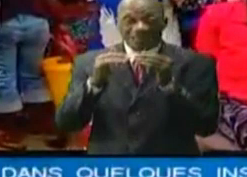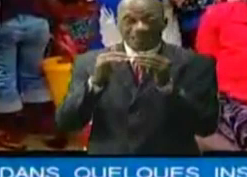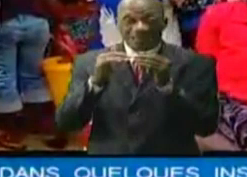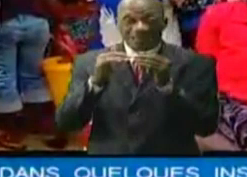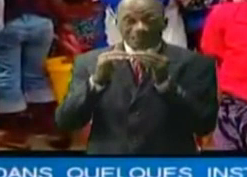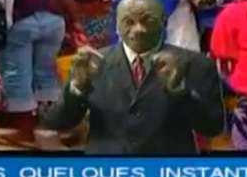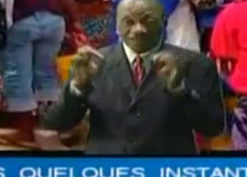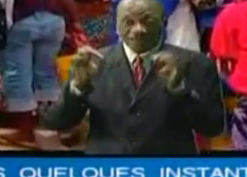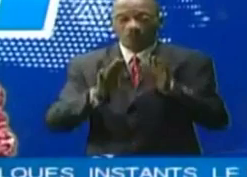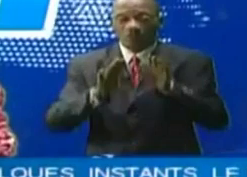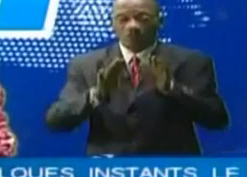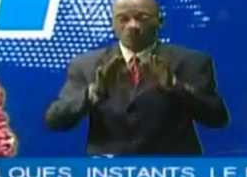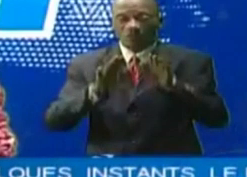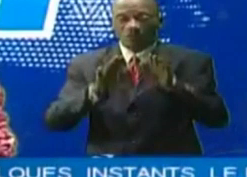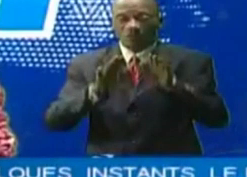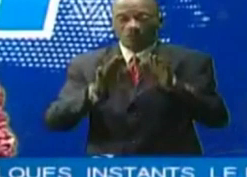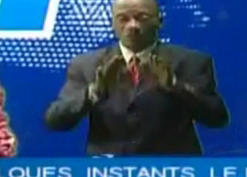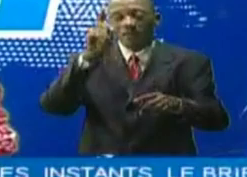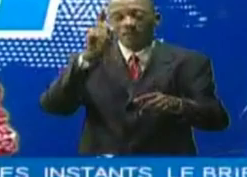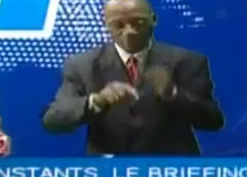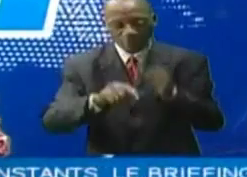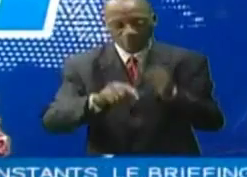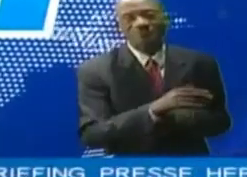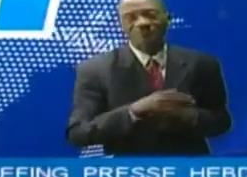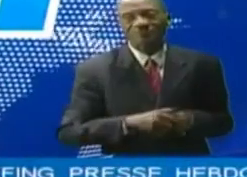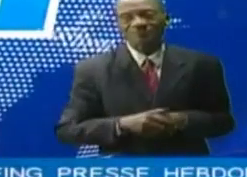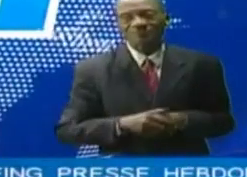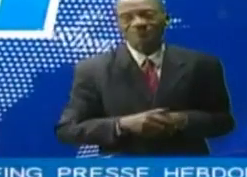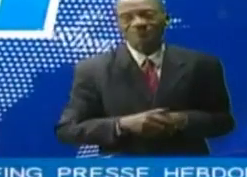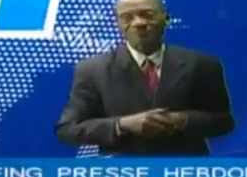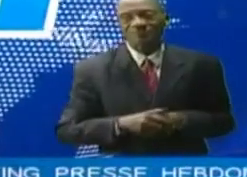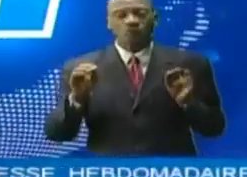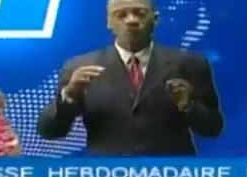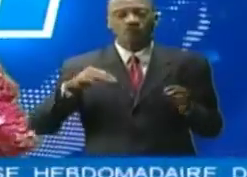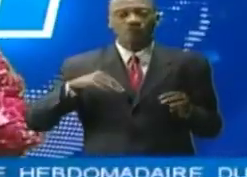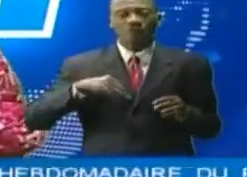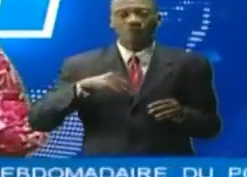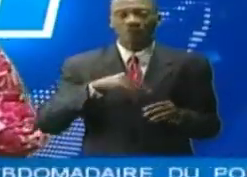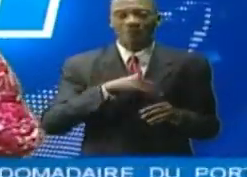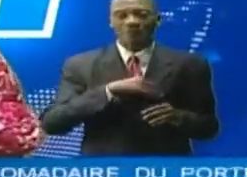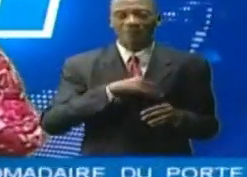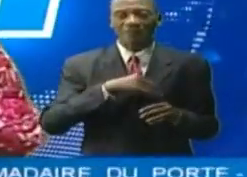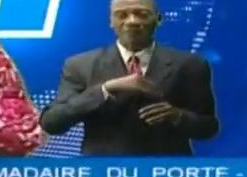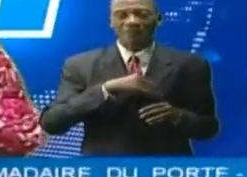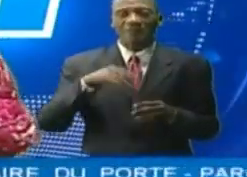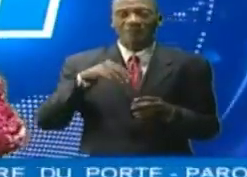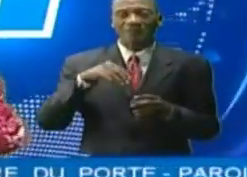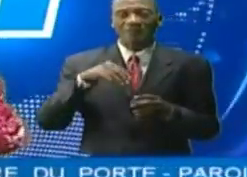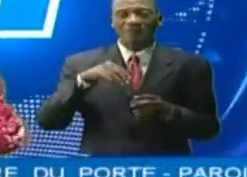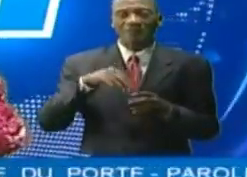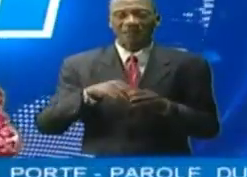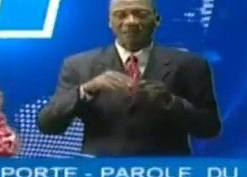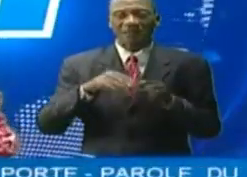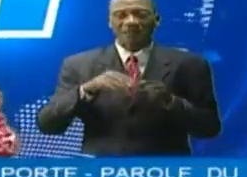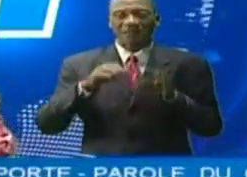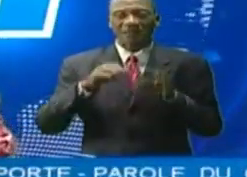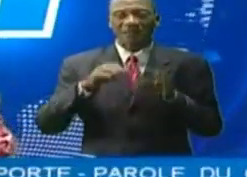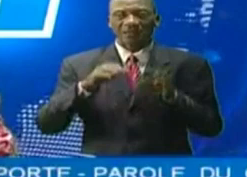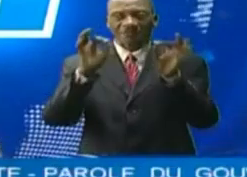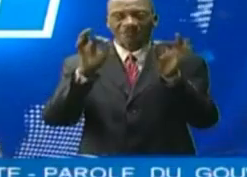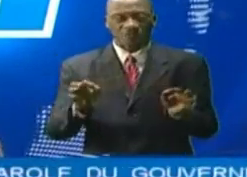conclu. Adhésion massive de nouveaux membres à l'AFDC, Fédération Urbaine du Sud